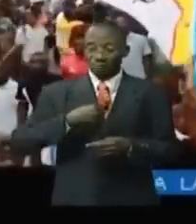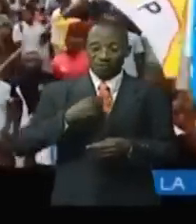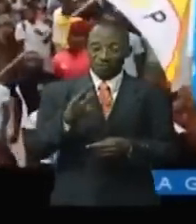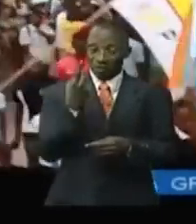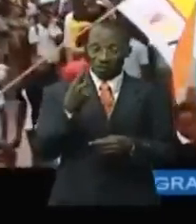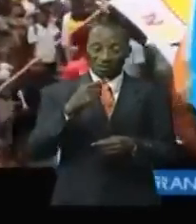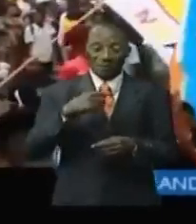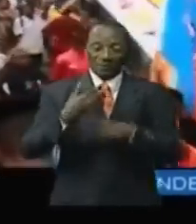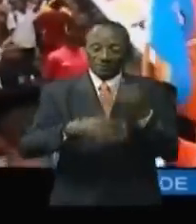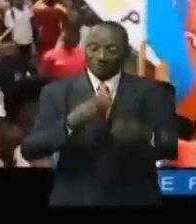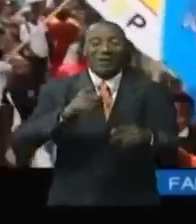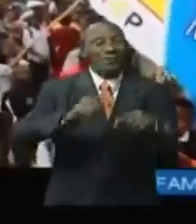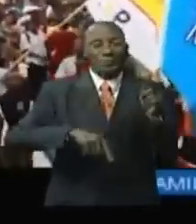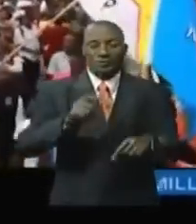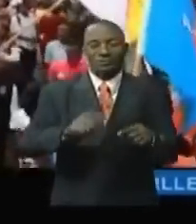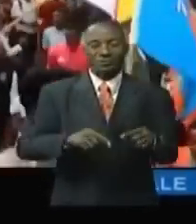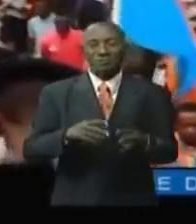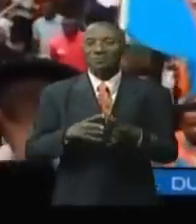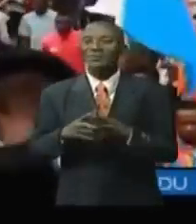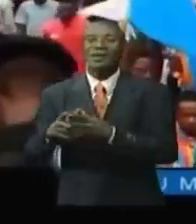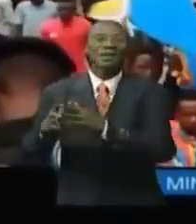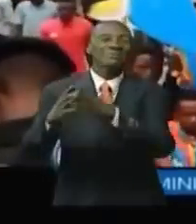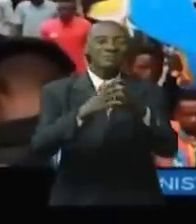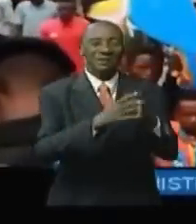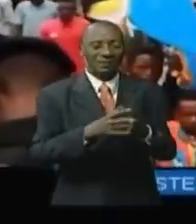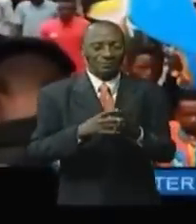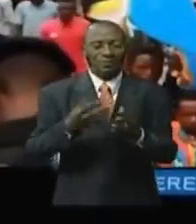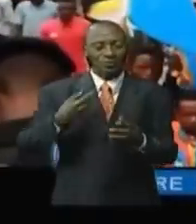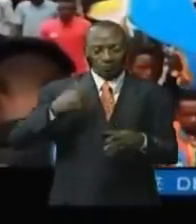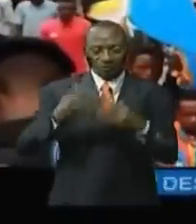recevoir de ce lundi jusqu'au mercredi.